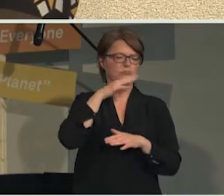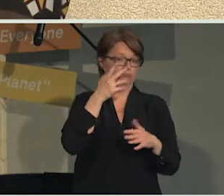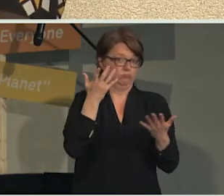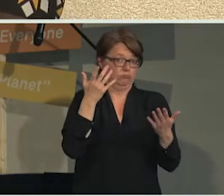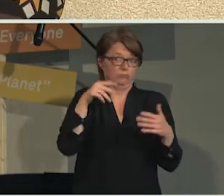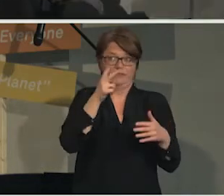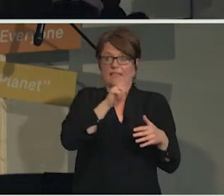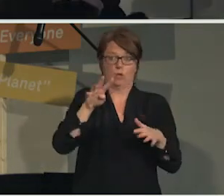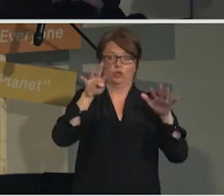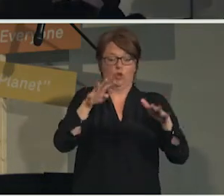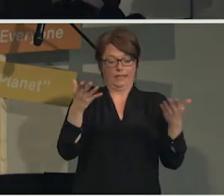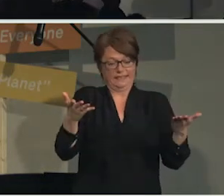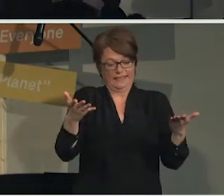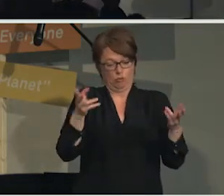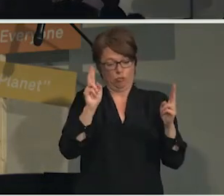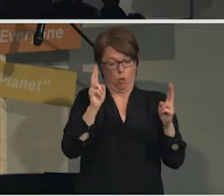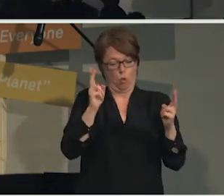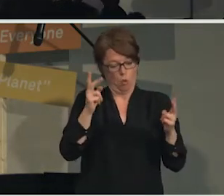kann.